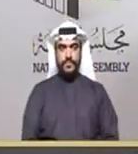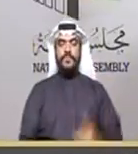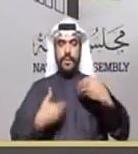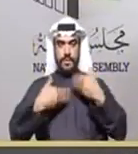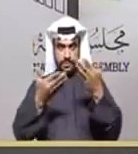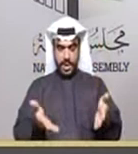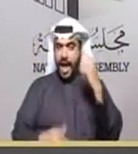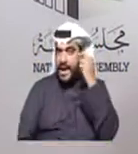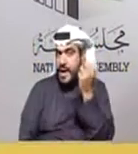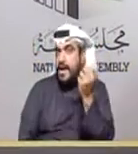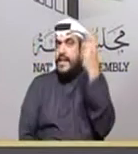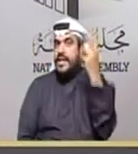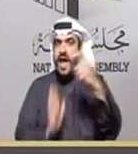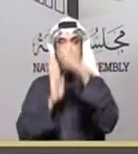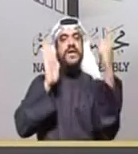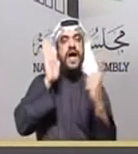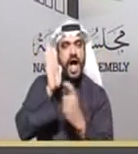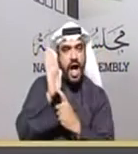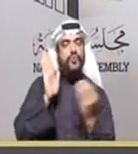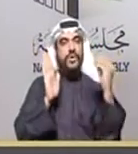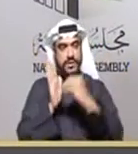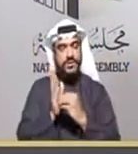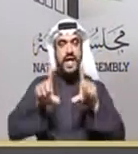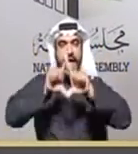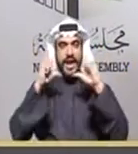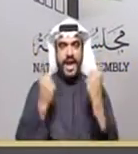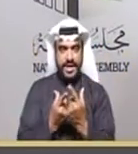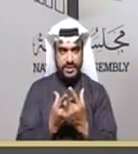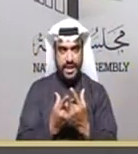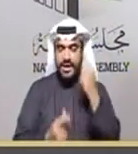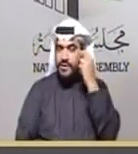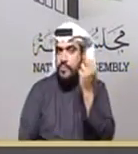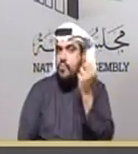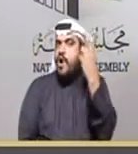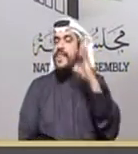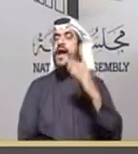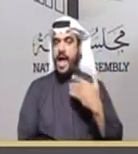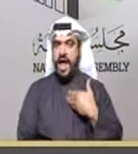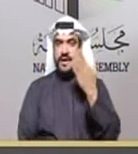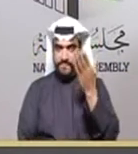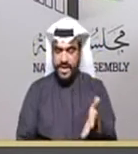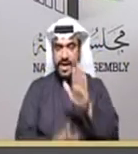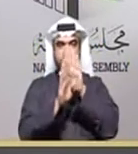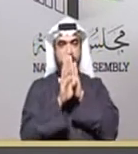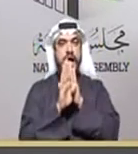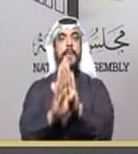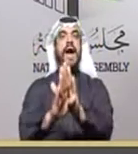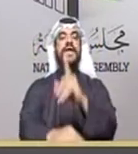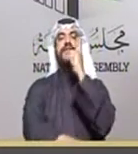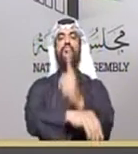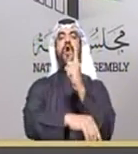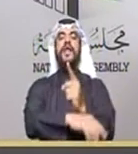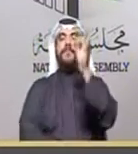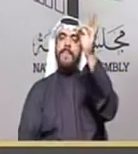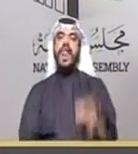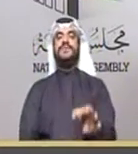من المقترحات بقانون اللي بحثتها اللجنة المقترح بقانون في شأن حماية المعلم. في